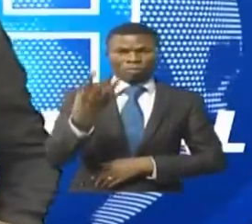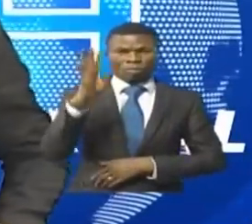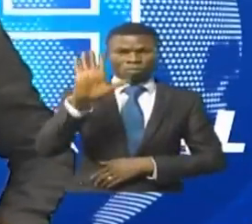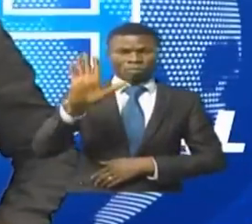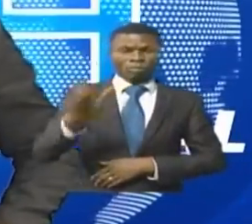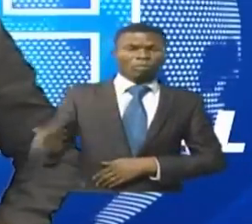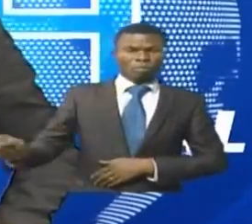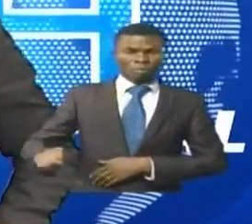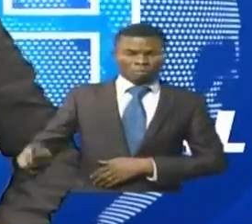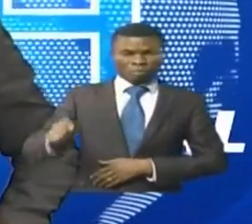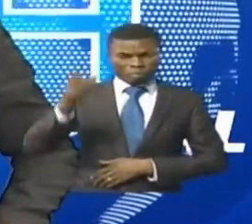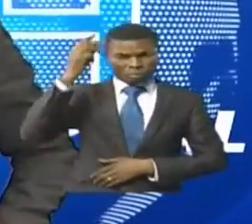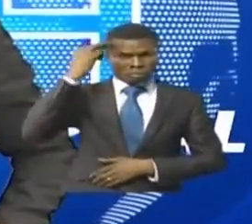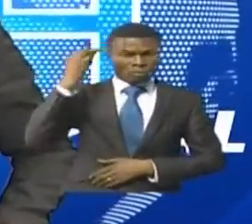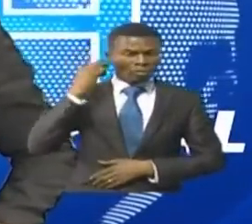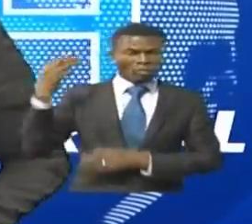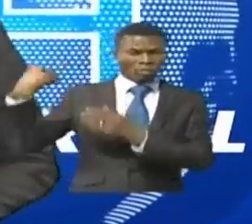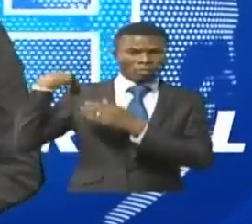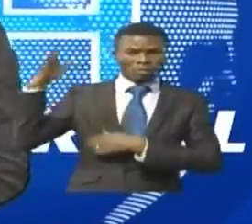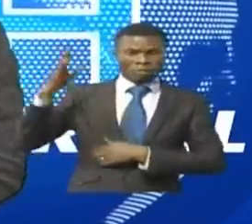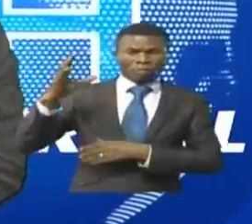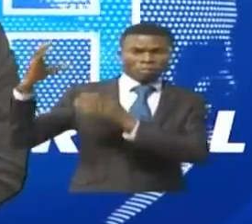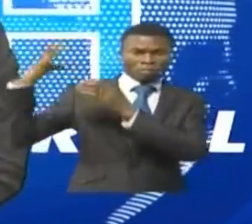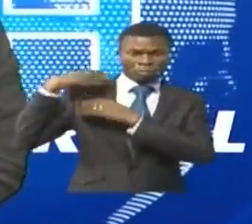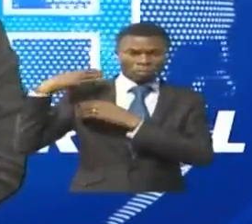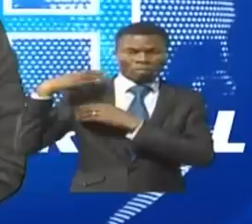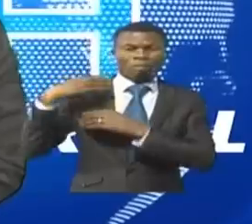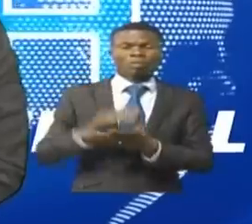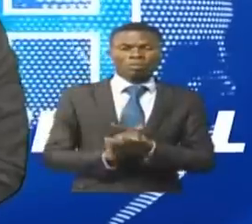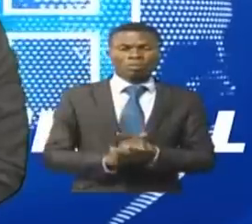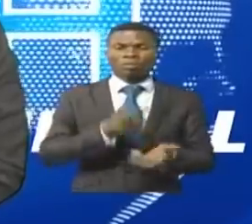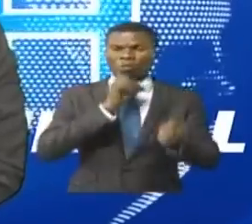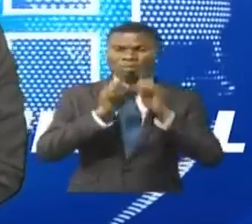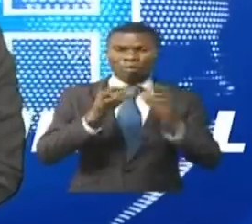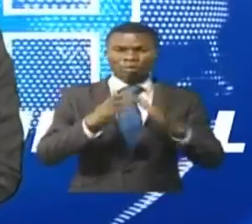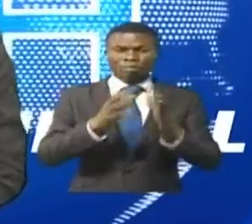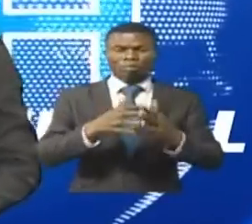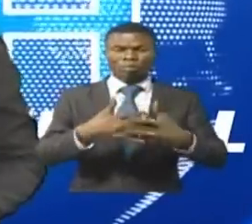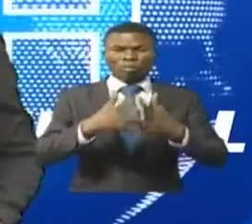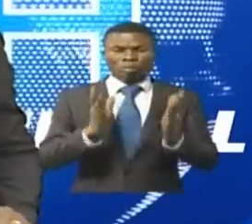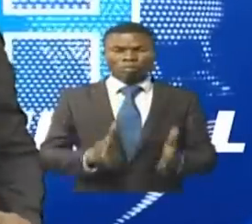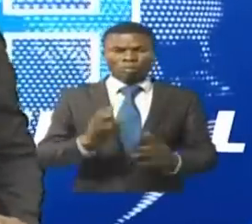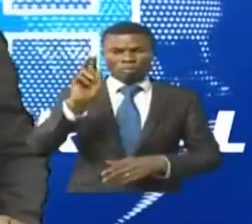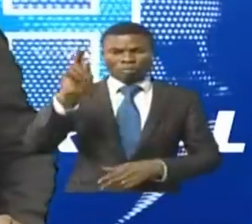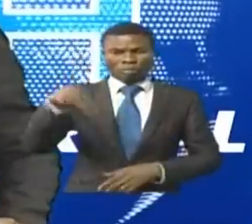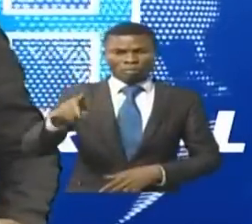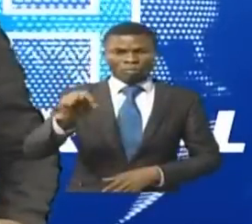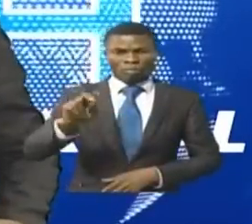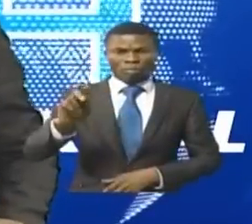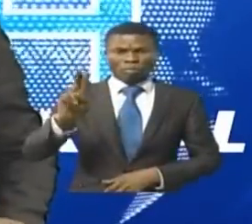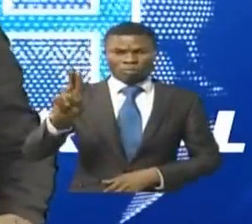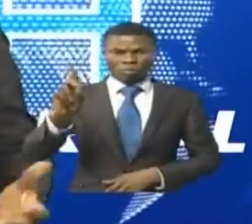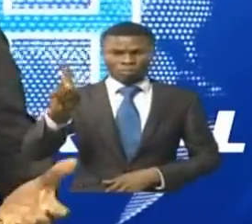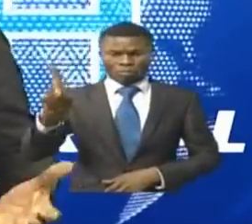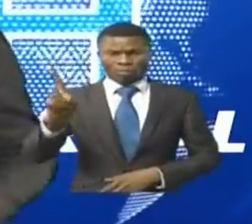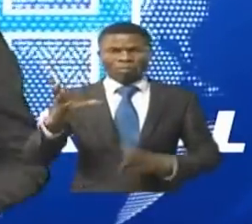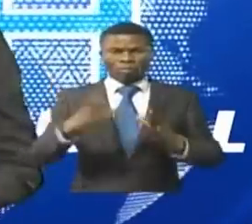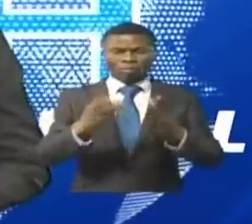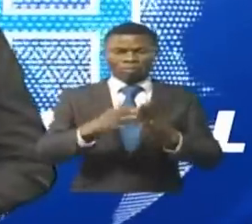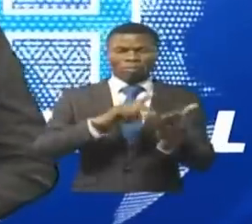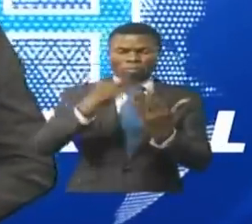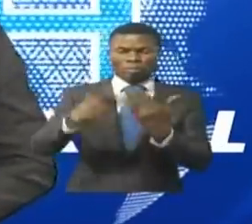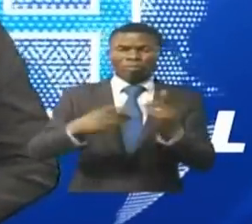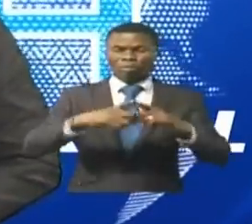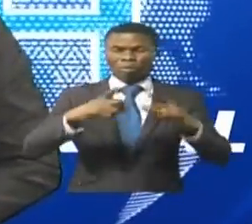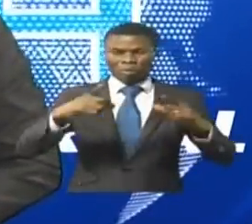le ministre d'État en charge du plan, Christian Mwando Simba, a échangé avec les partenaires du PNUD sur les contours avec de ces vastes programmes,